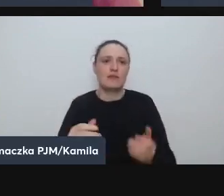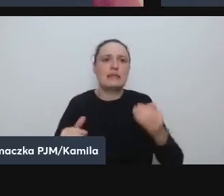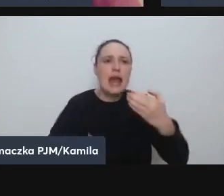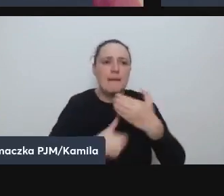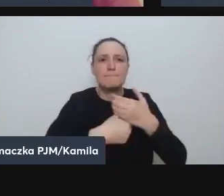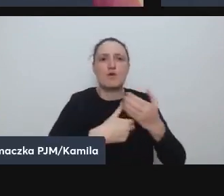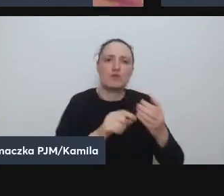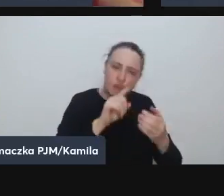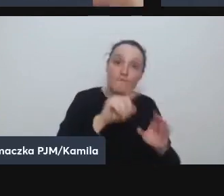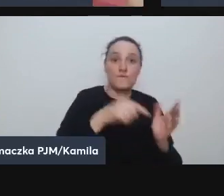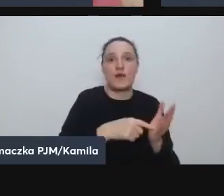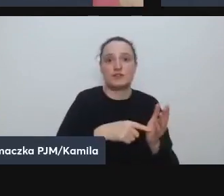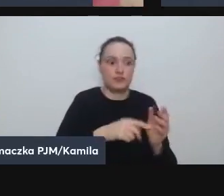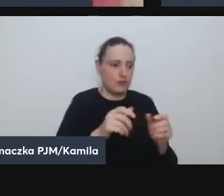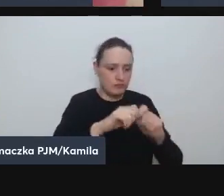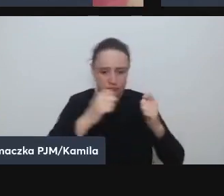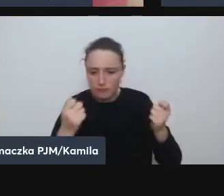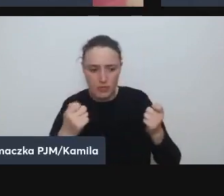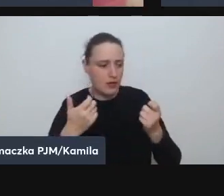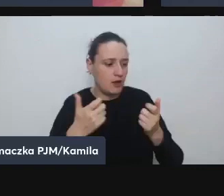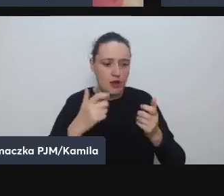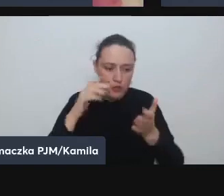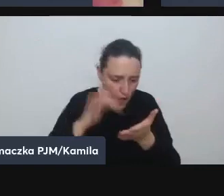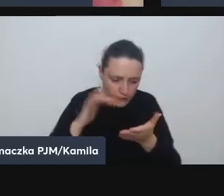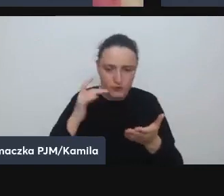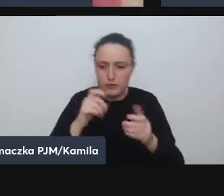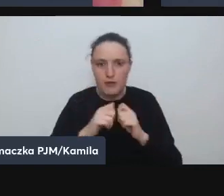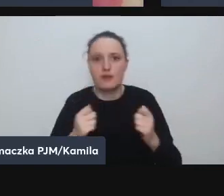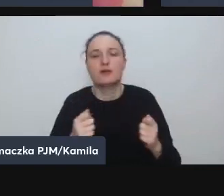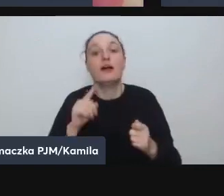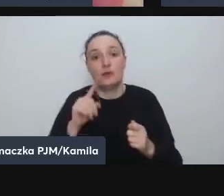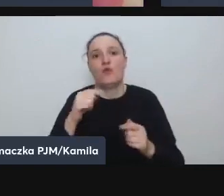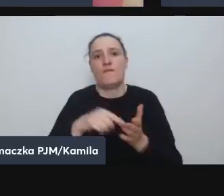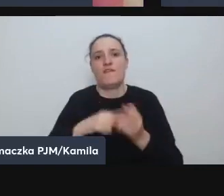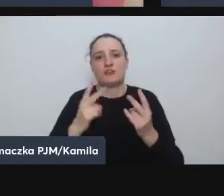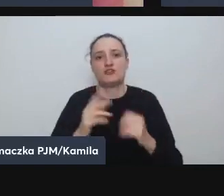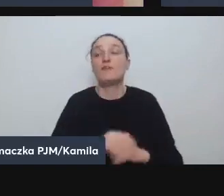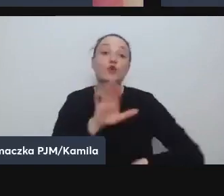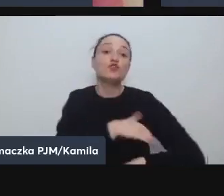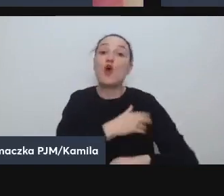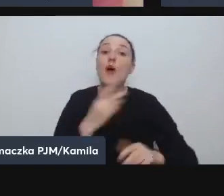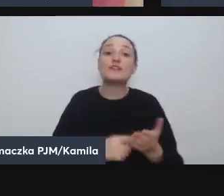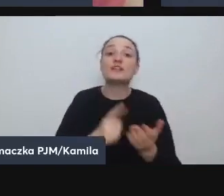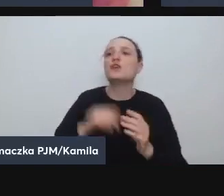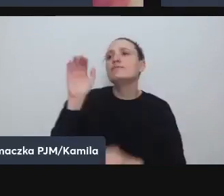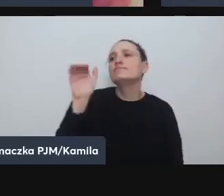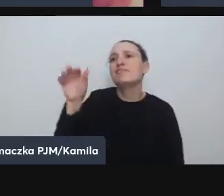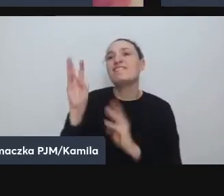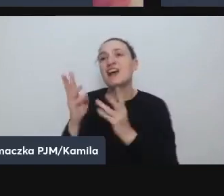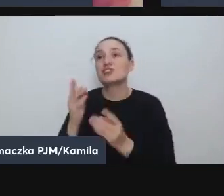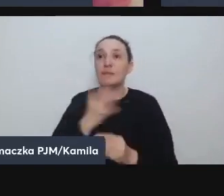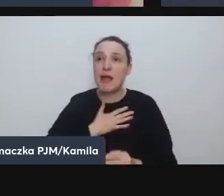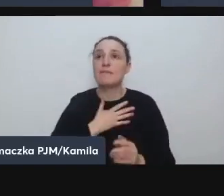sobie rozłożyli, dotknęli, bo często szkoły w ogóle się zgłaszają na przykład, że potrzebują warsztatów, bo mają